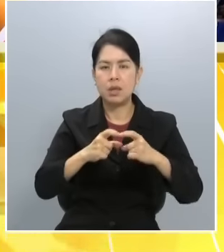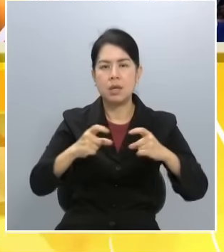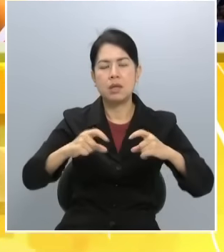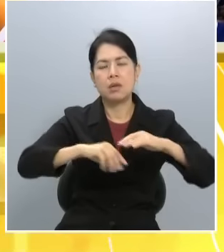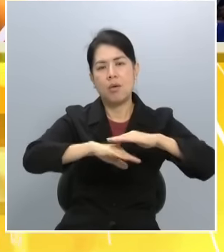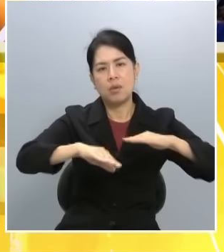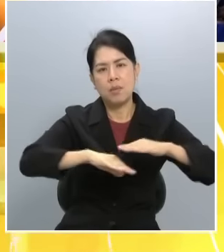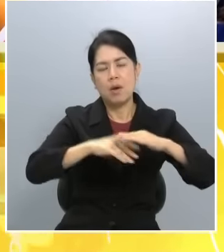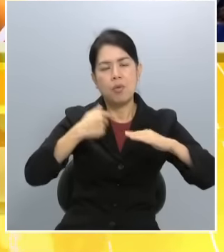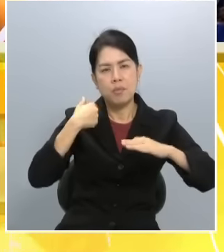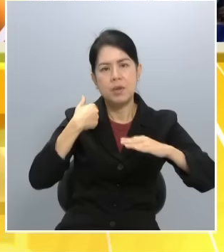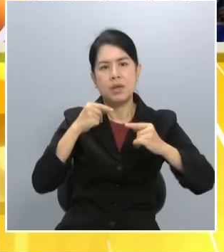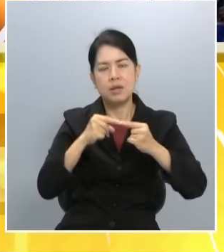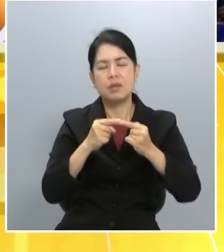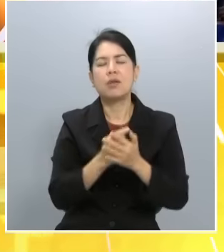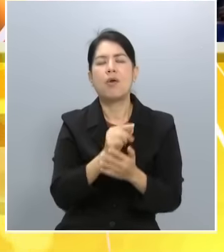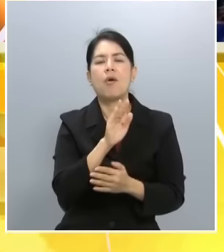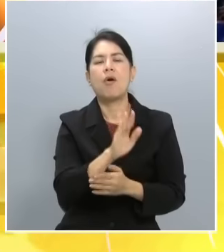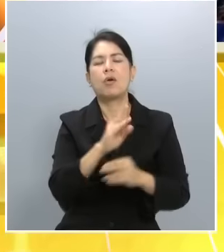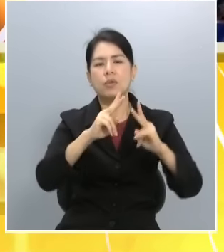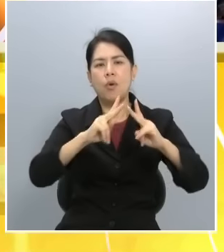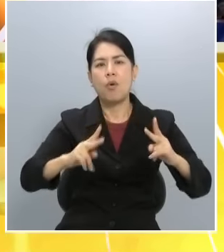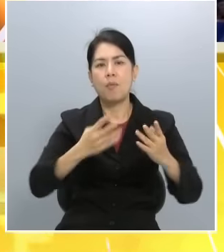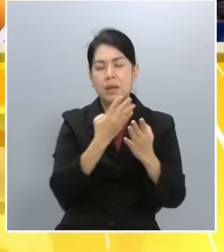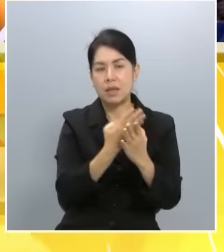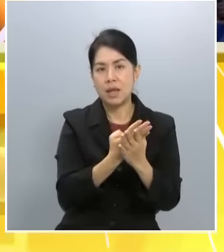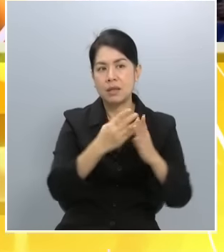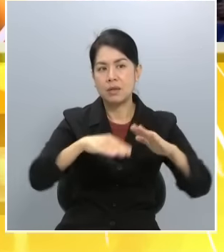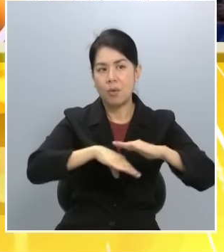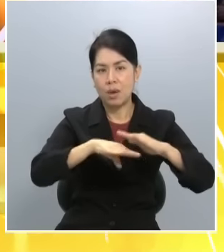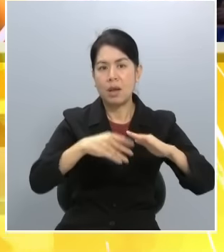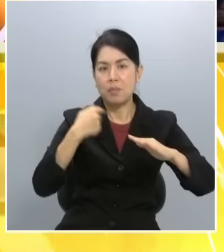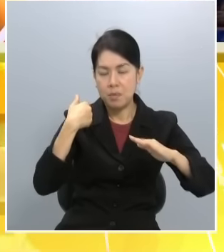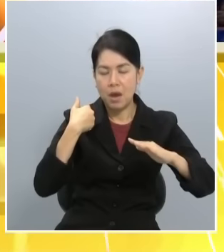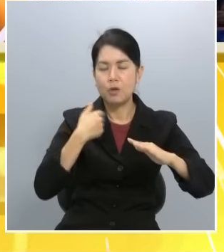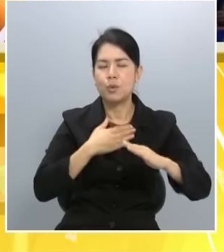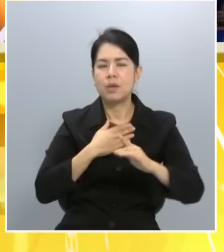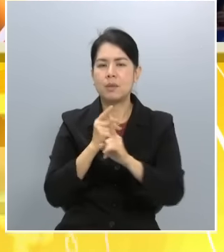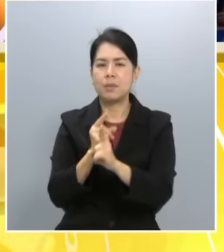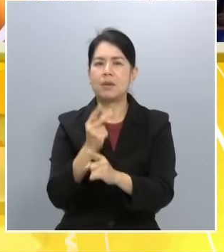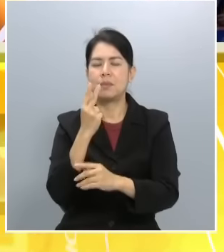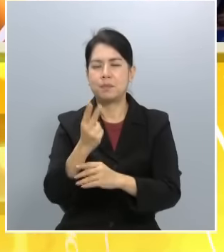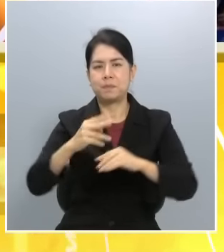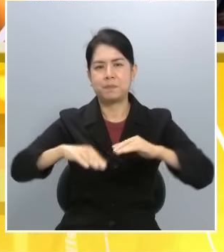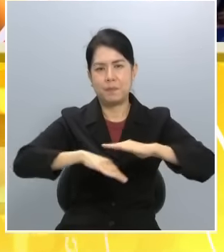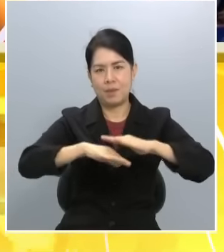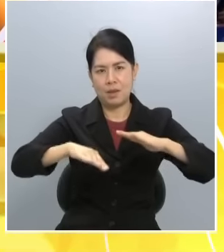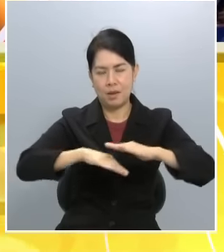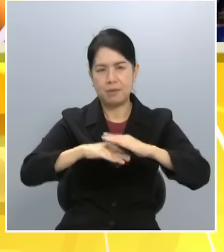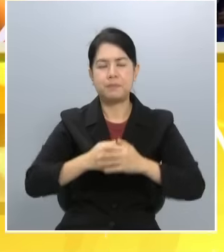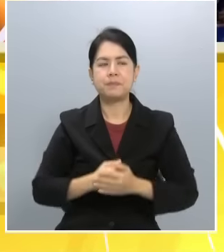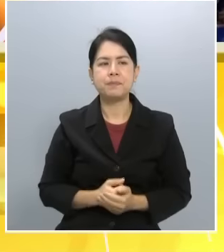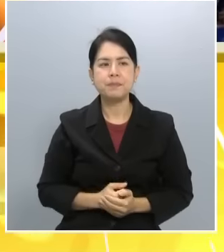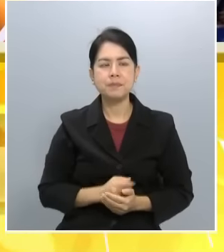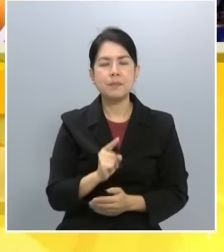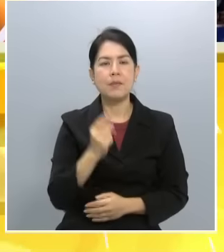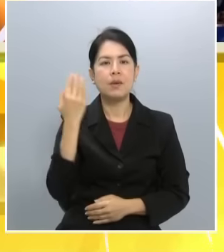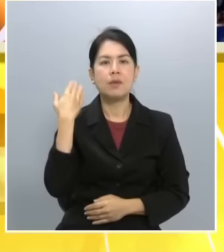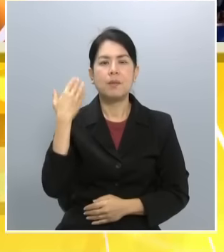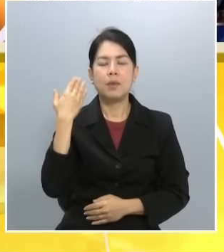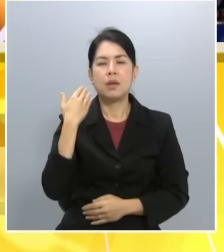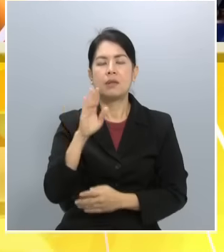หรือราชทัณฑ์101ที่ขอไปทำไว้หรือไม่จะไปตามเอกสารจากกรมราชทัณฑ์เมื่อวานนี้เนี่ยในส่วนของรัฐบ